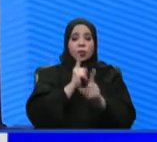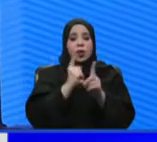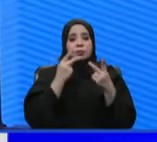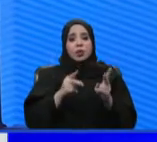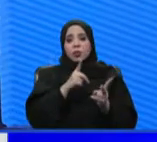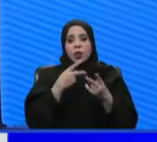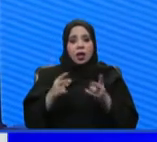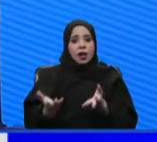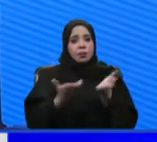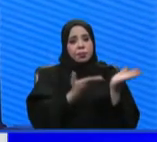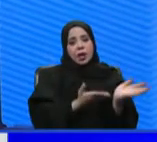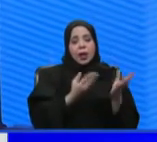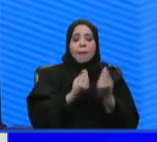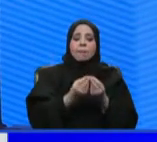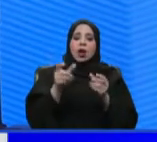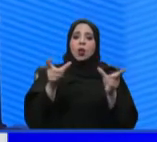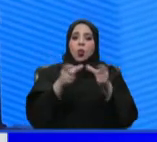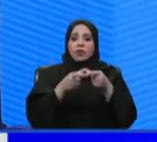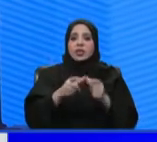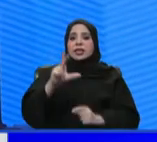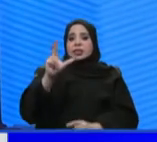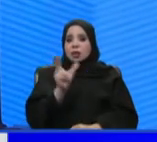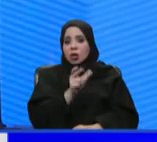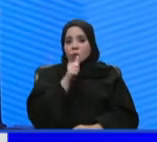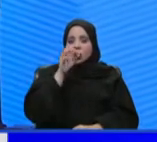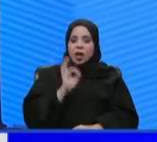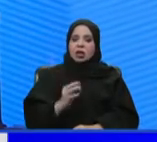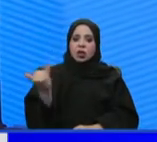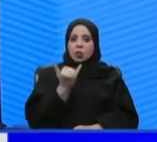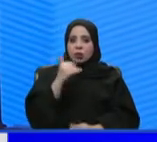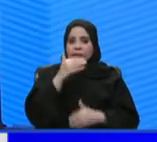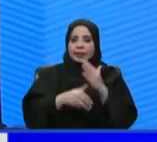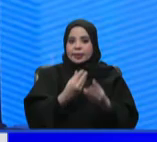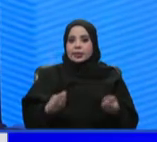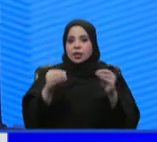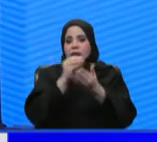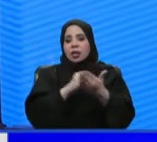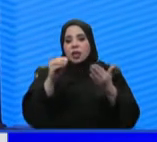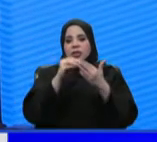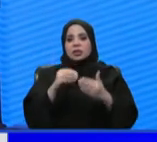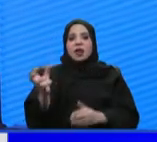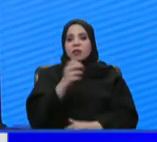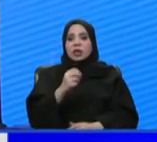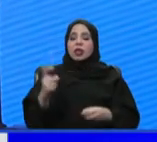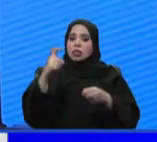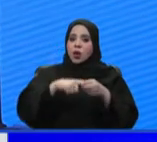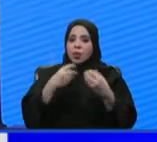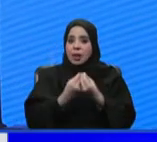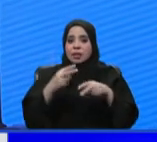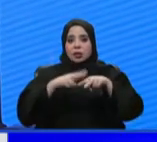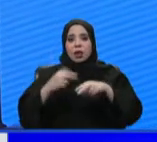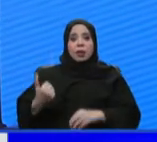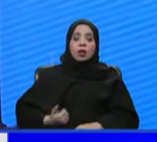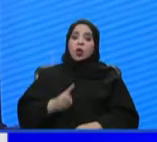اللقاء رحب معاليه بالوفد الزائر مؤكدا أهمية مواصلة تعزيز فرص التعاون بين الجانبين